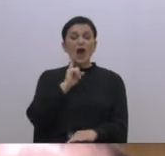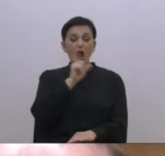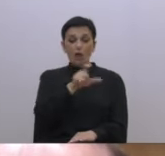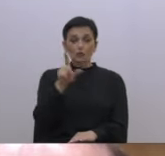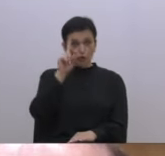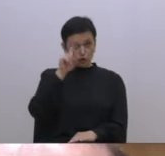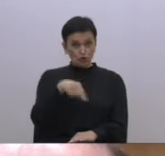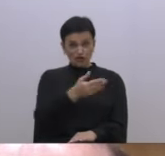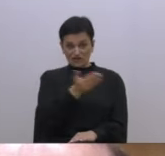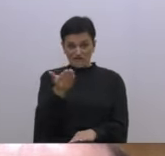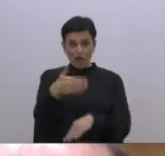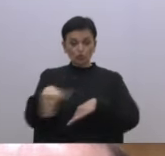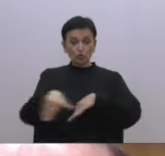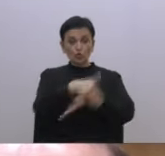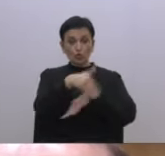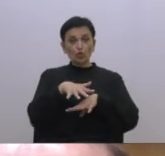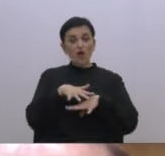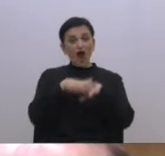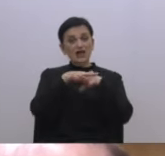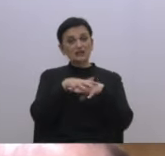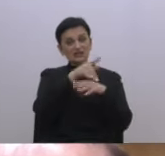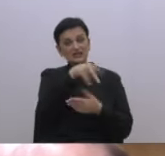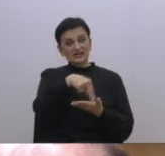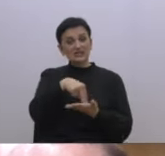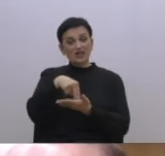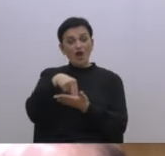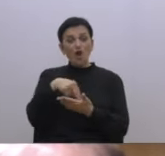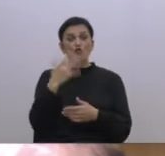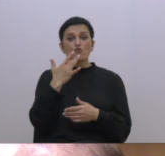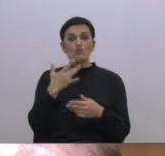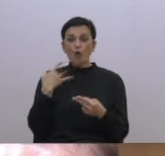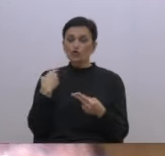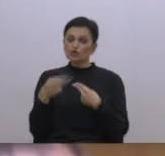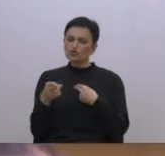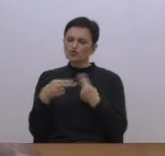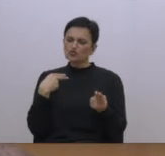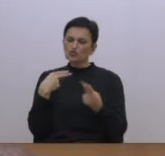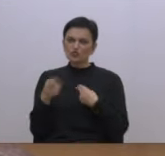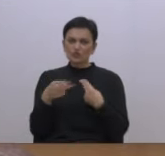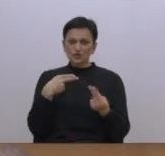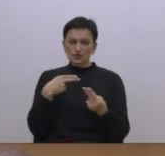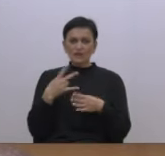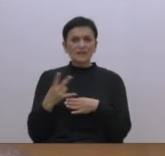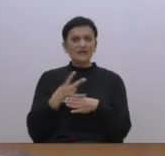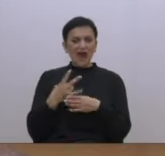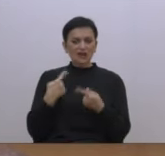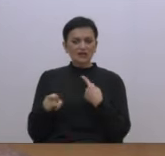სანამ თქვენ ქუჩაში აქციებზე დგახართ, პოლიტიკური შურისძიებით შეპყრობილი